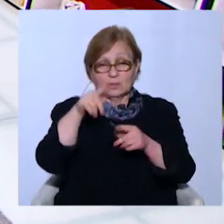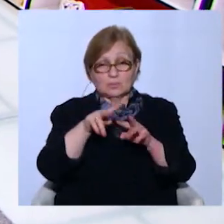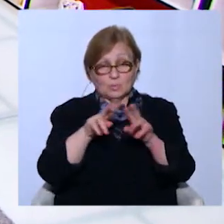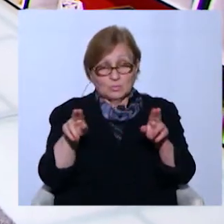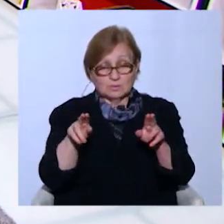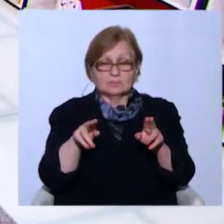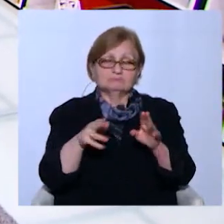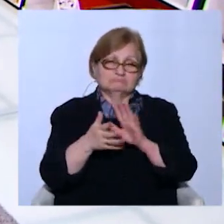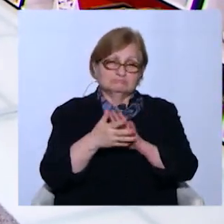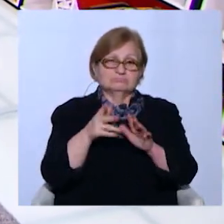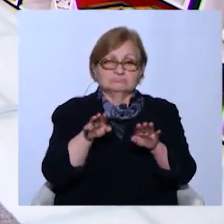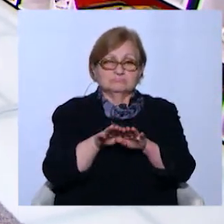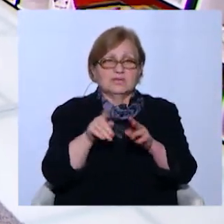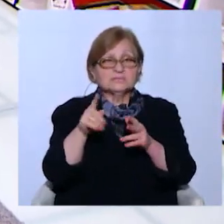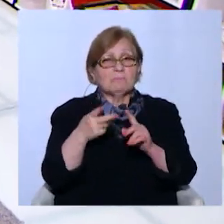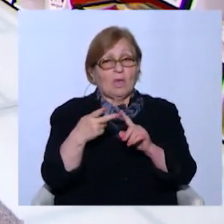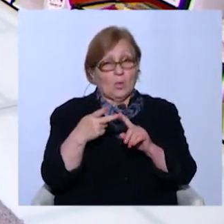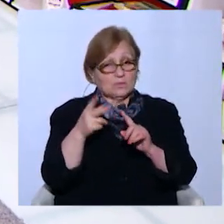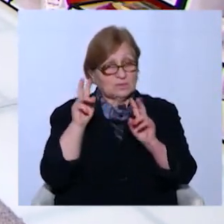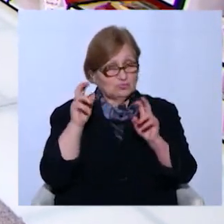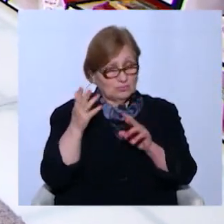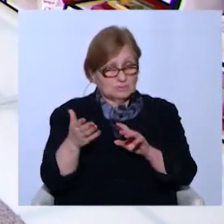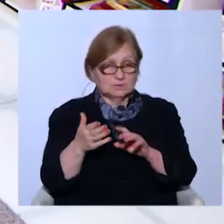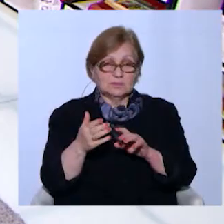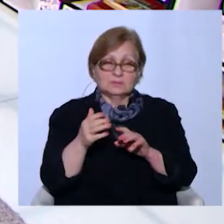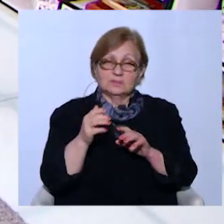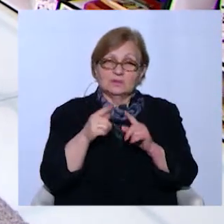სამკუთხედები ტოლია მსგავსების მეორე ნიშნით. ესე იგი, თუ კუთხე A უდრის